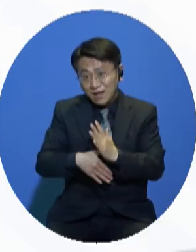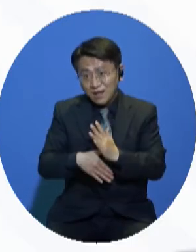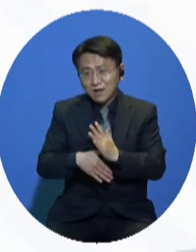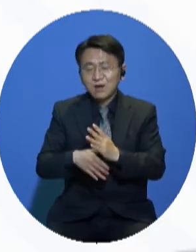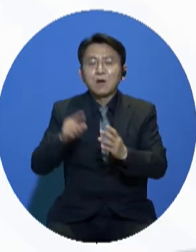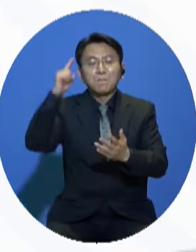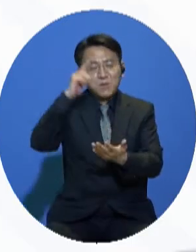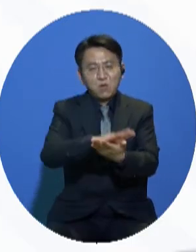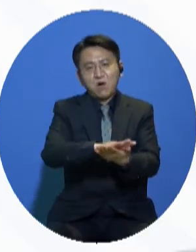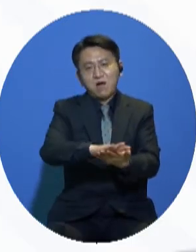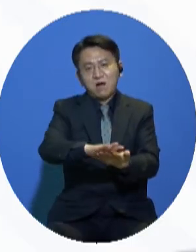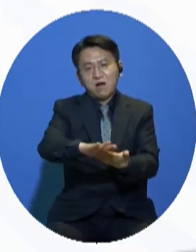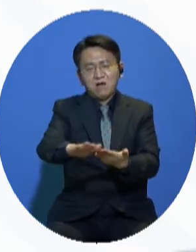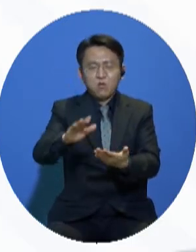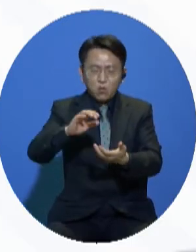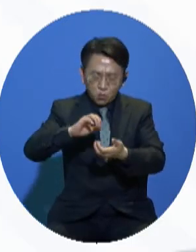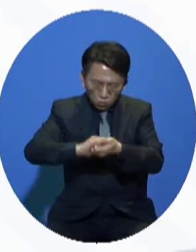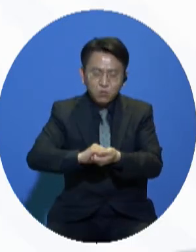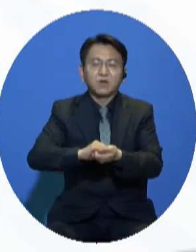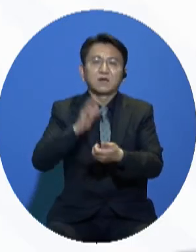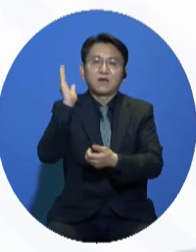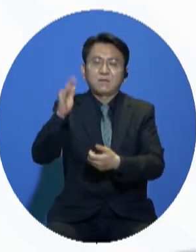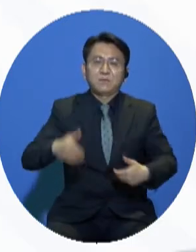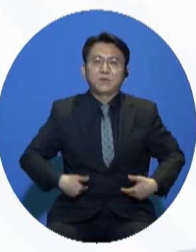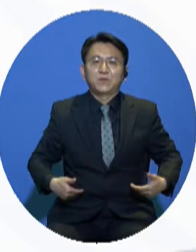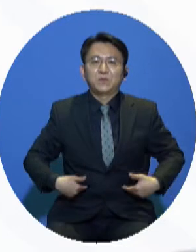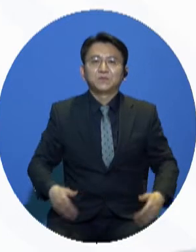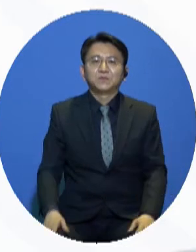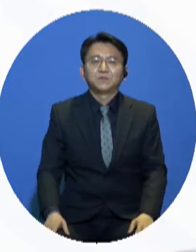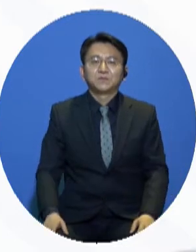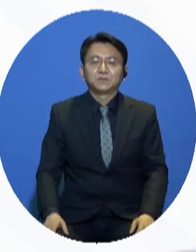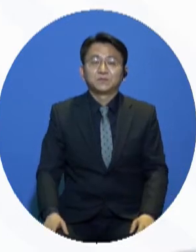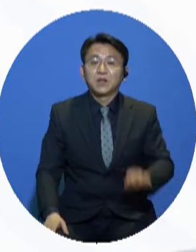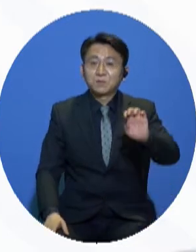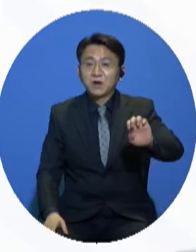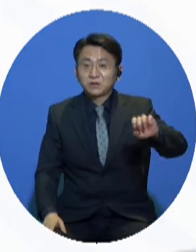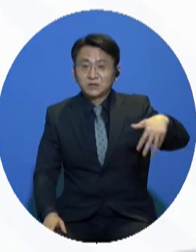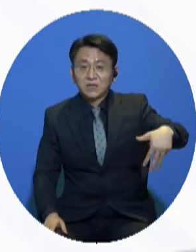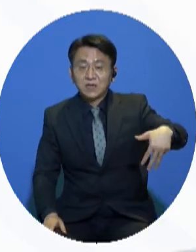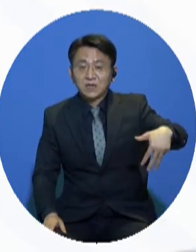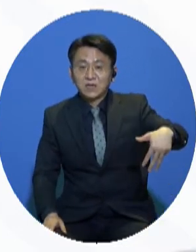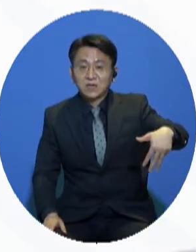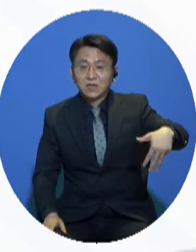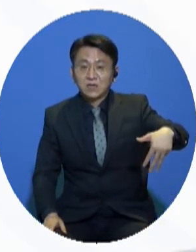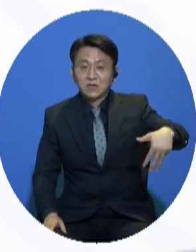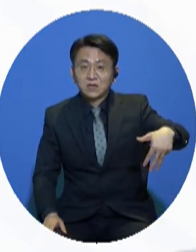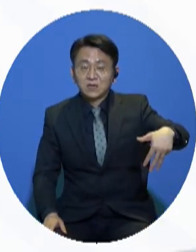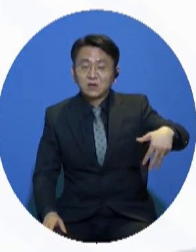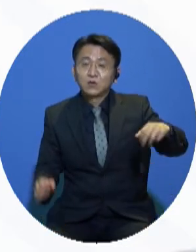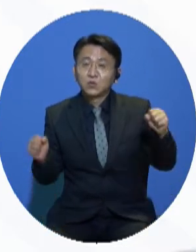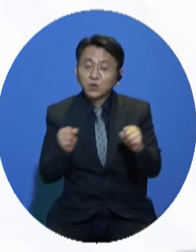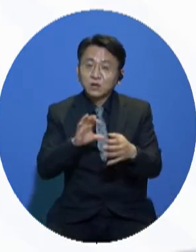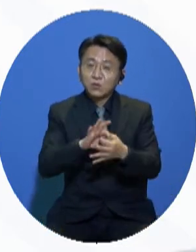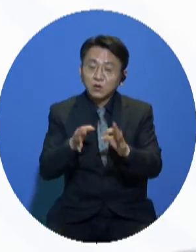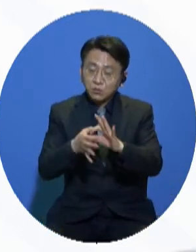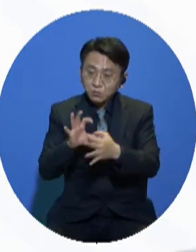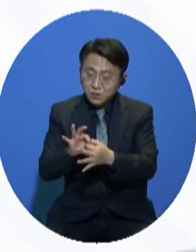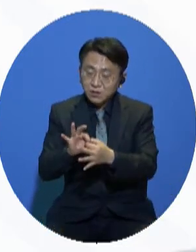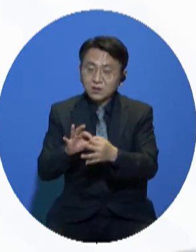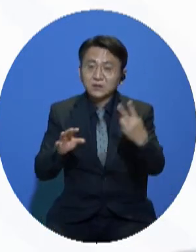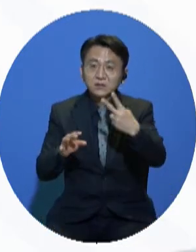우리는 평화에 대해서 꼭 언급을 합니다. 이 평창 Pyeongchang 동계 패럴림픽